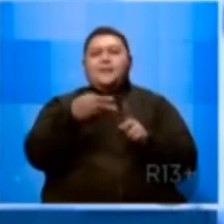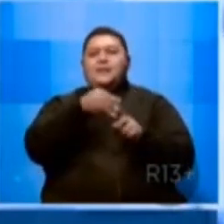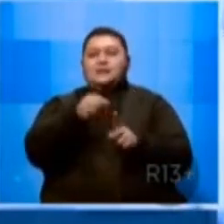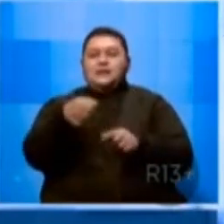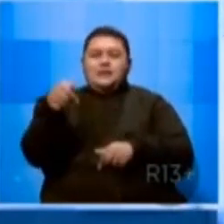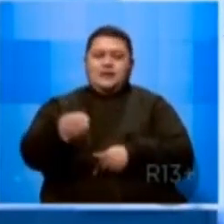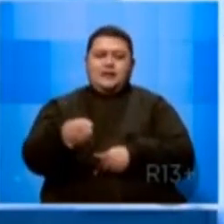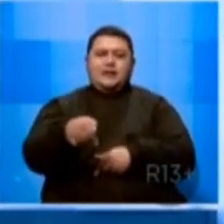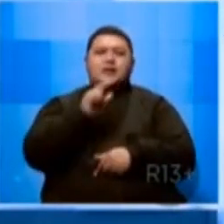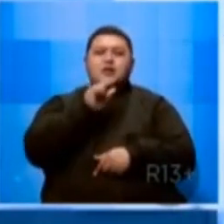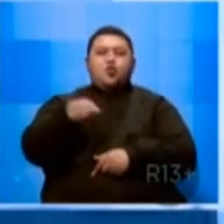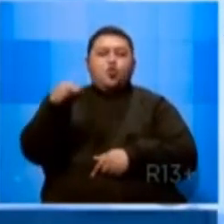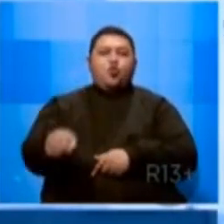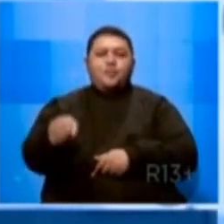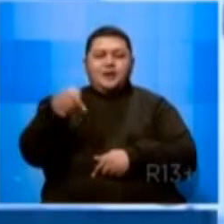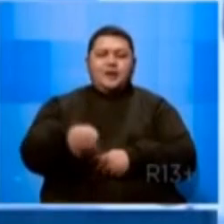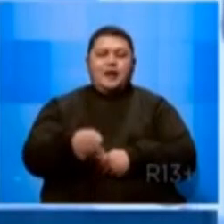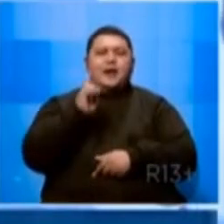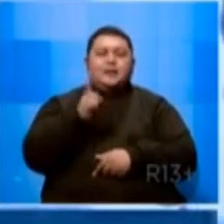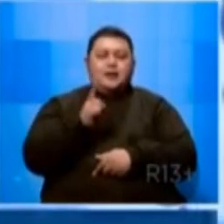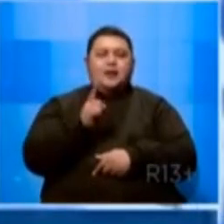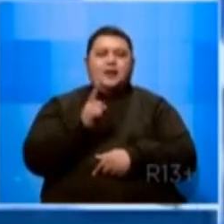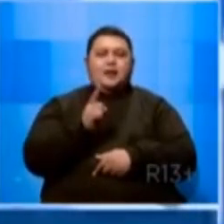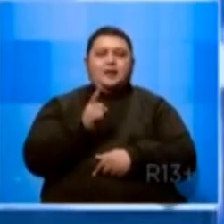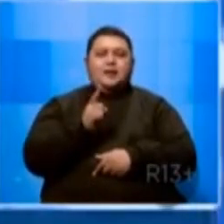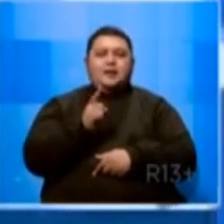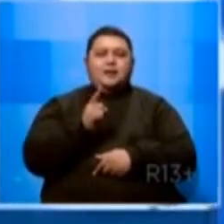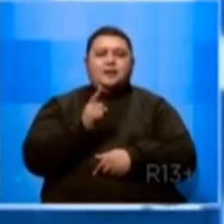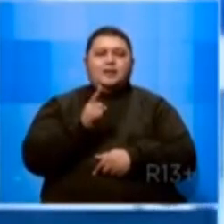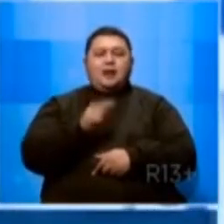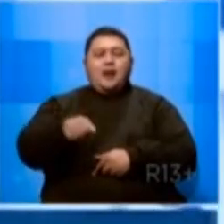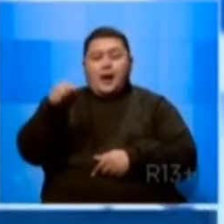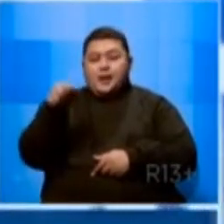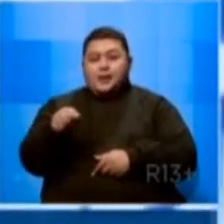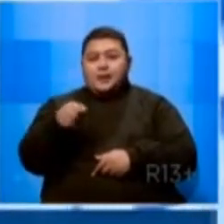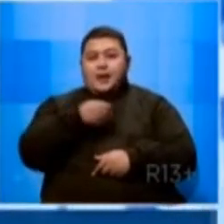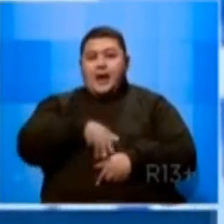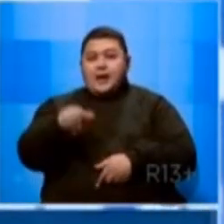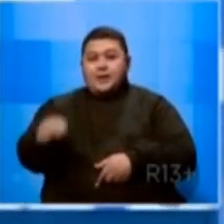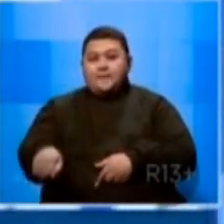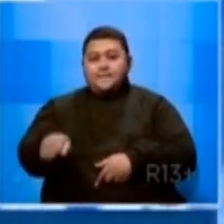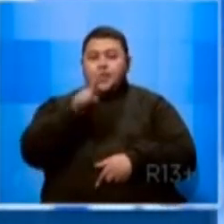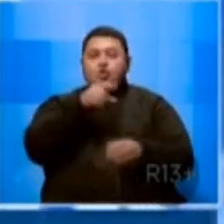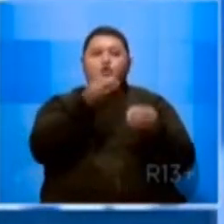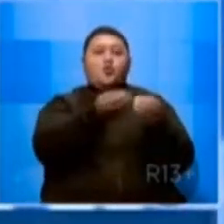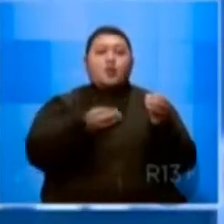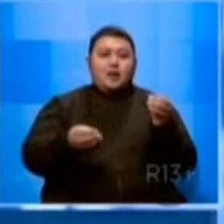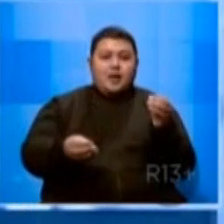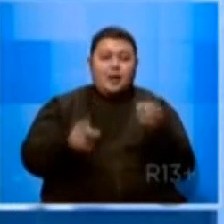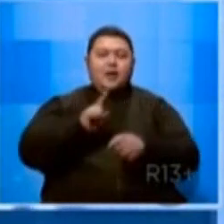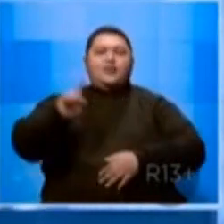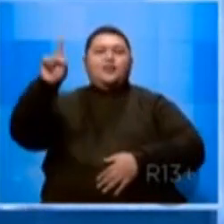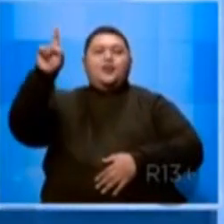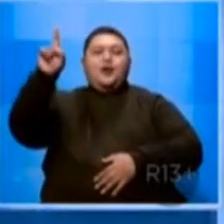di dalam hukum ada adagium bawah Hakim adalah wakil Tuhan di dalam hukum